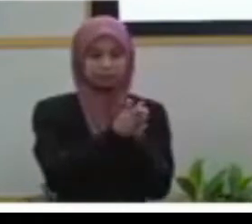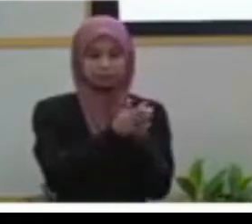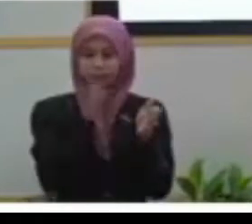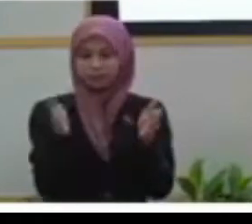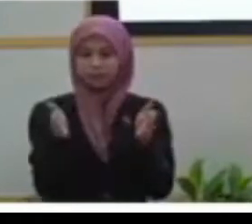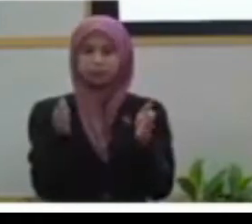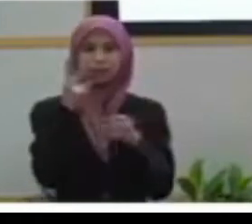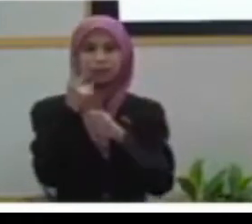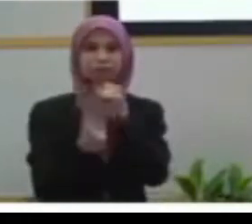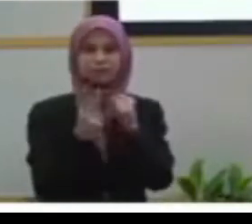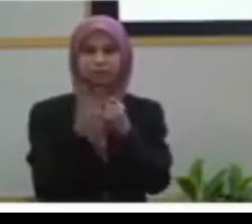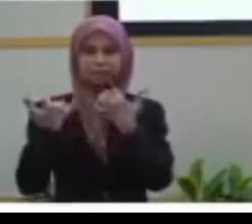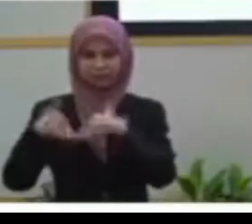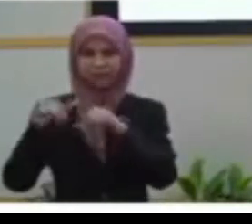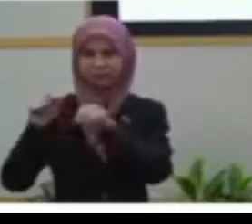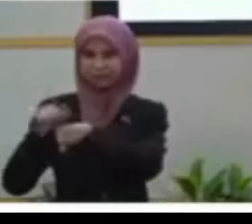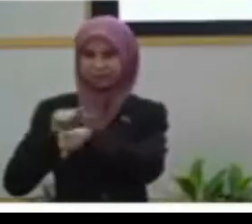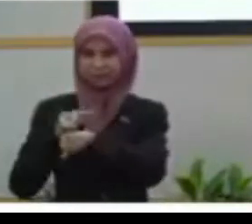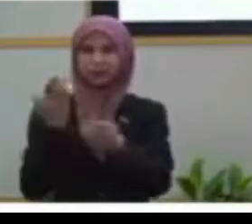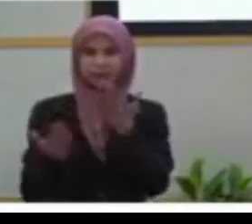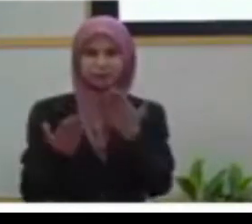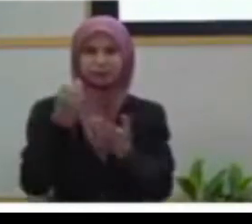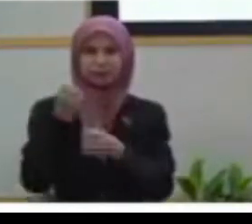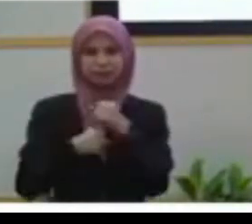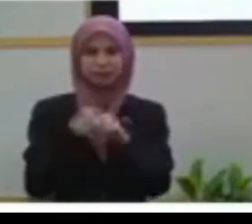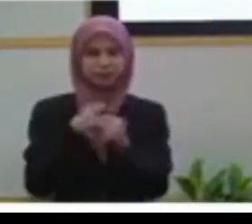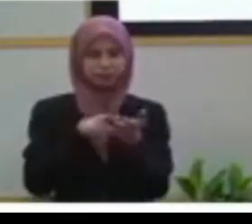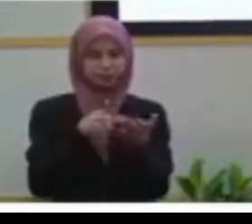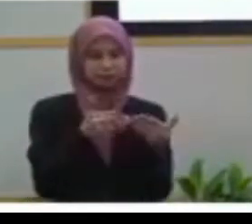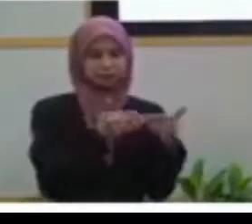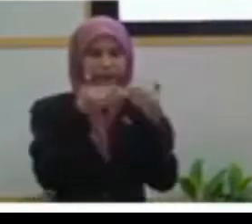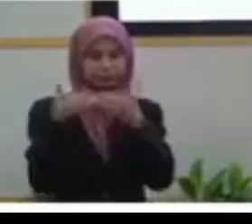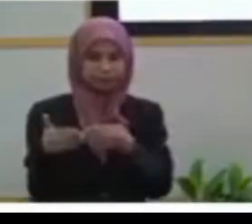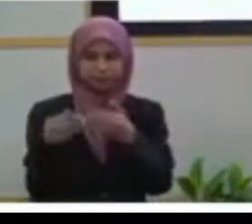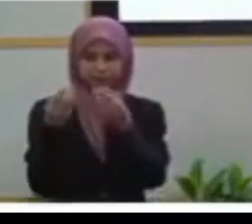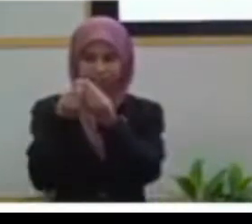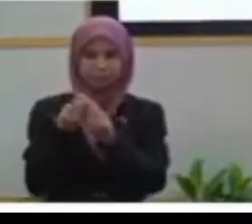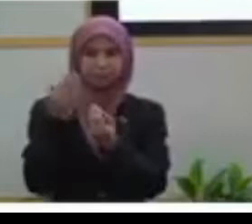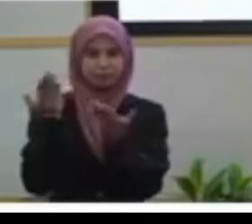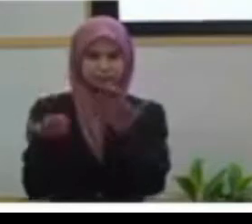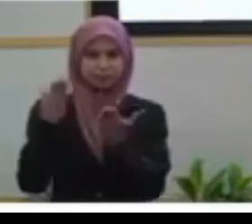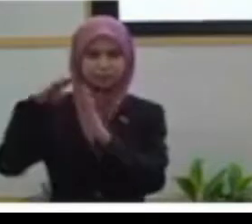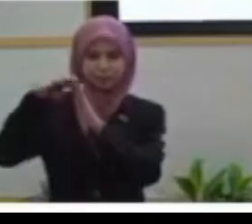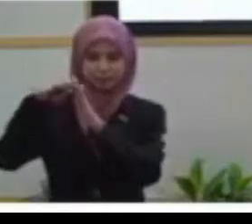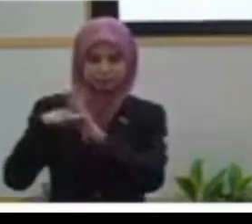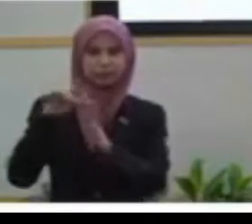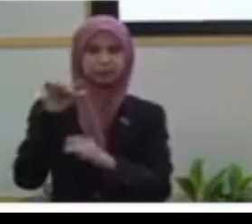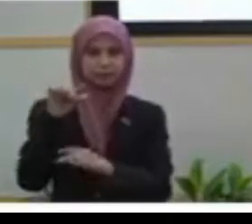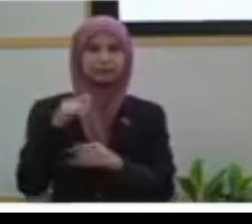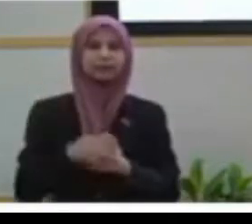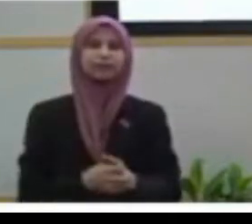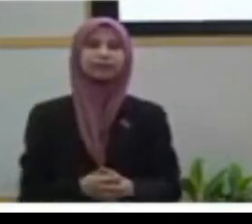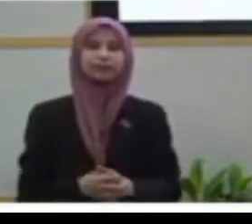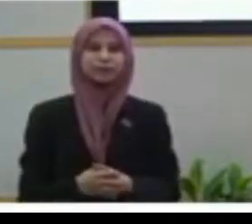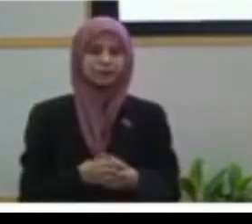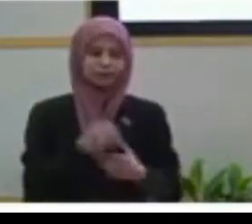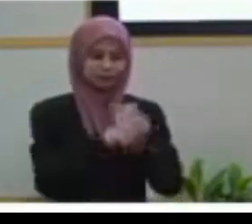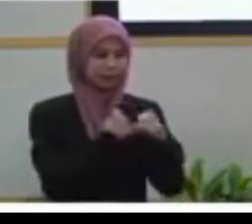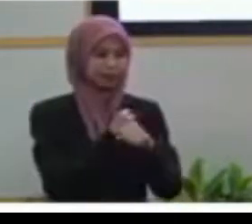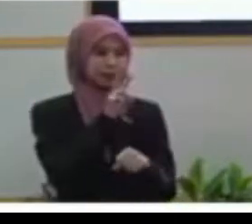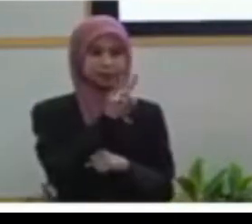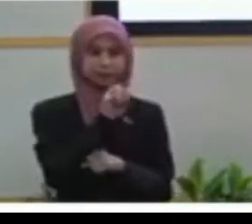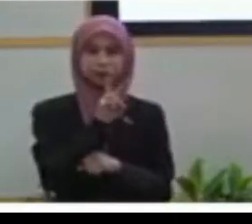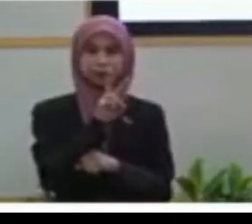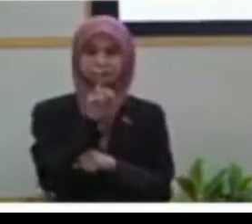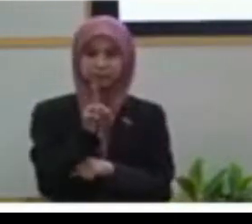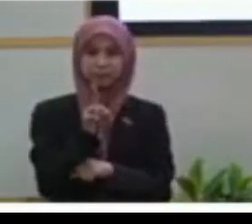masih lagi sah laku dan mungkin sebab itulah bilangan tersebut berkurangan. Pada tahun 2021 sehingga